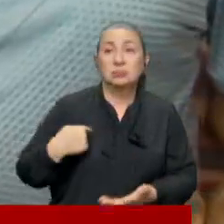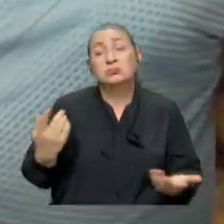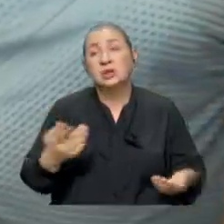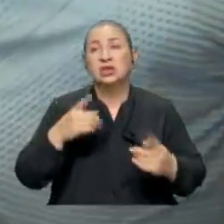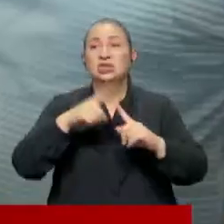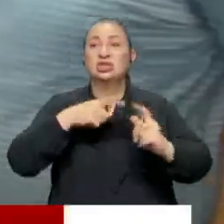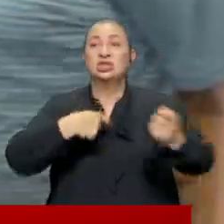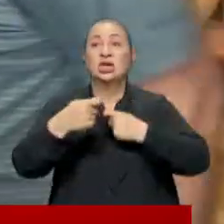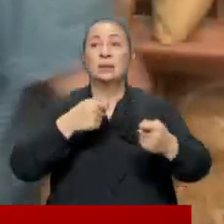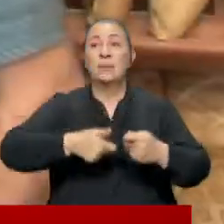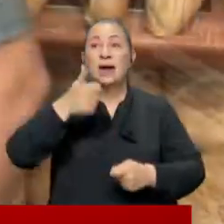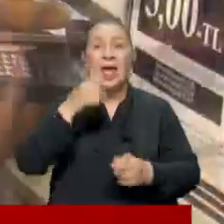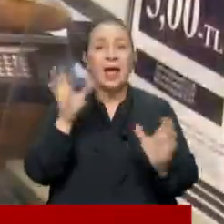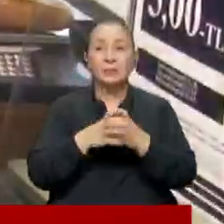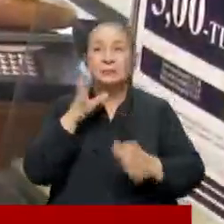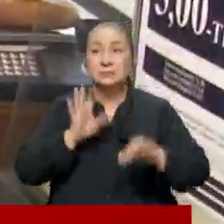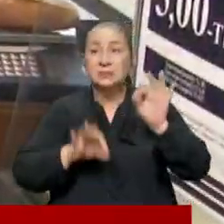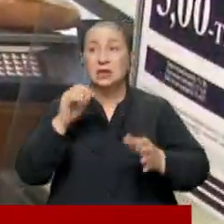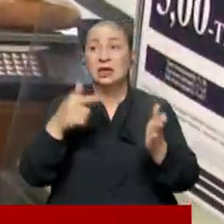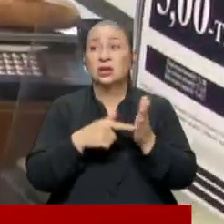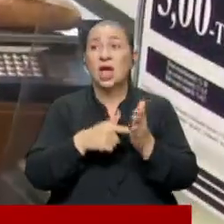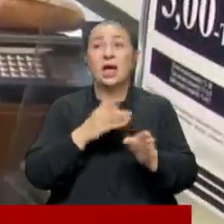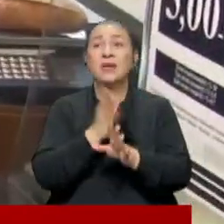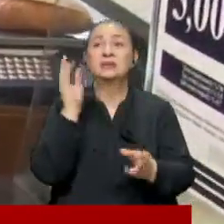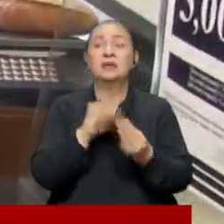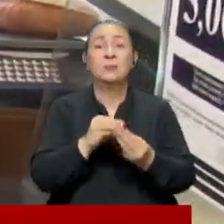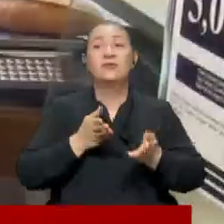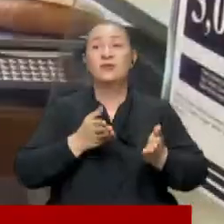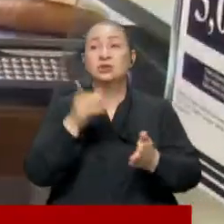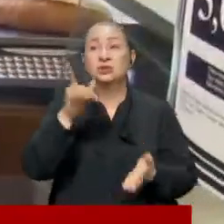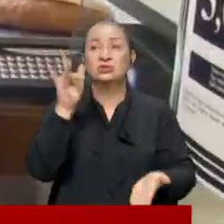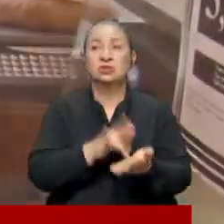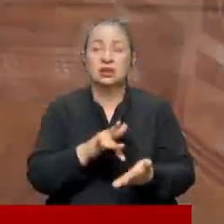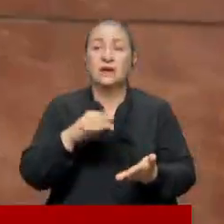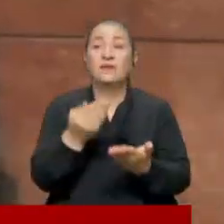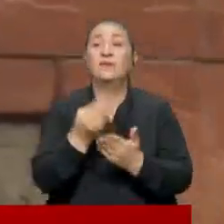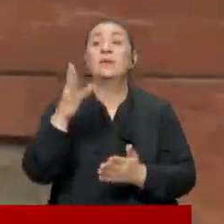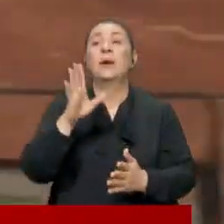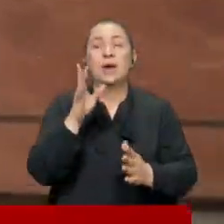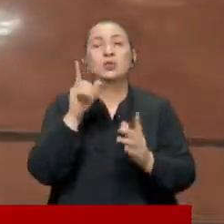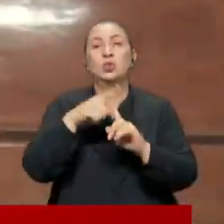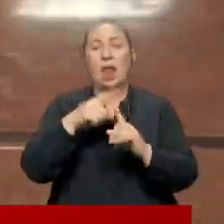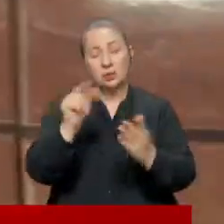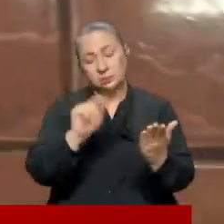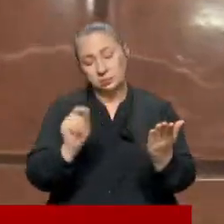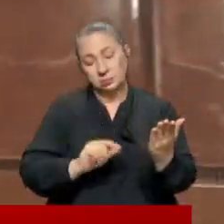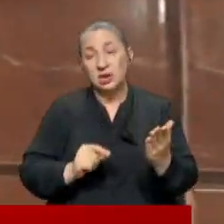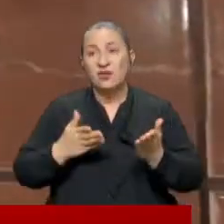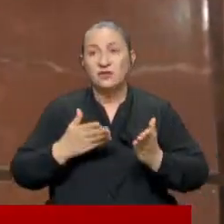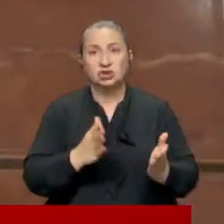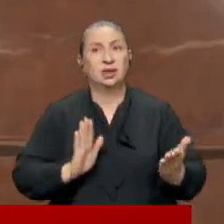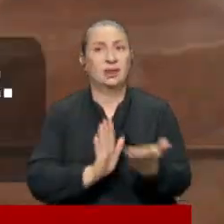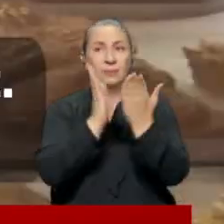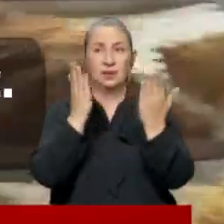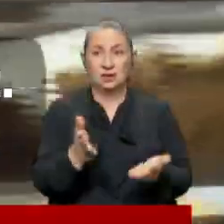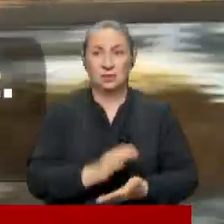Ticaret Bakanlığı ekipleri denetime çıktı. Kadıköy'de ekmeğe zam yapan fırıncılara ceza kesilmedi ama tutanak tutuldu. Fırıncılar tepki